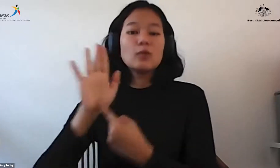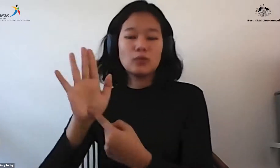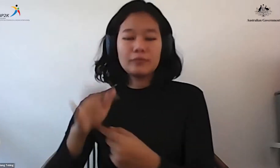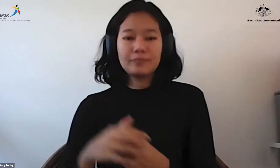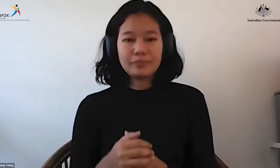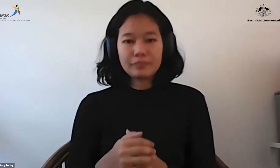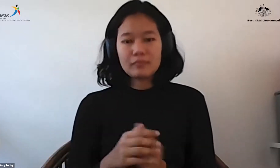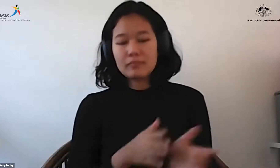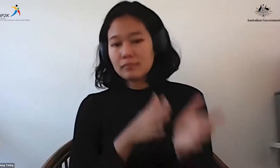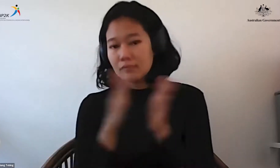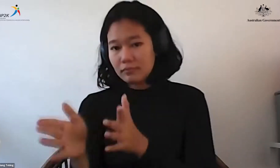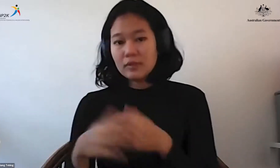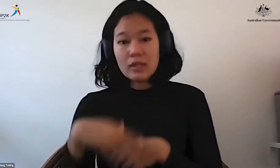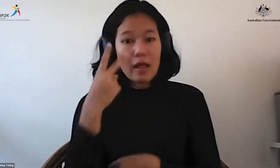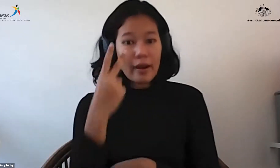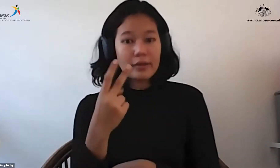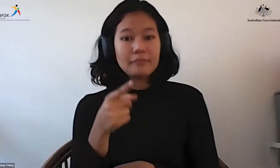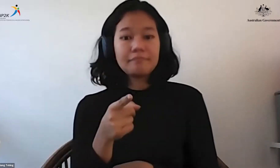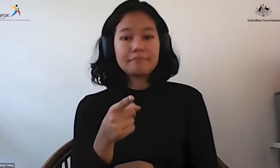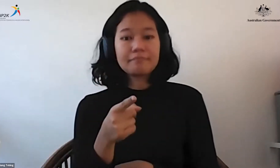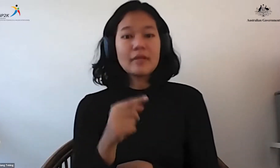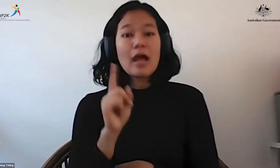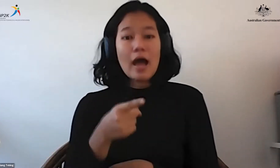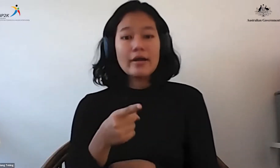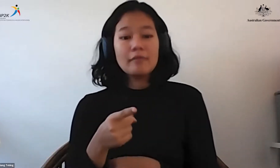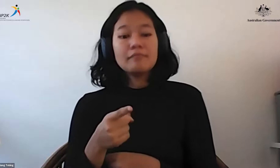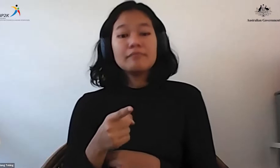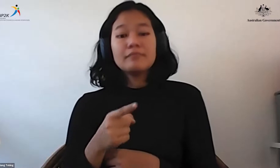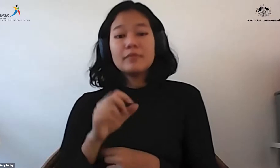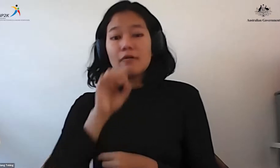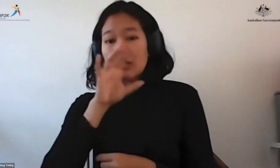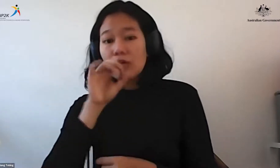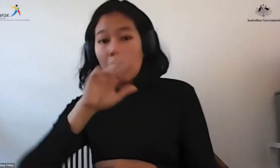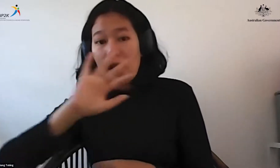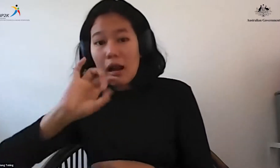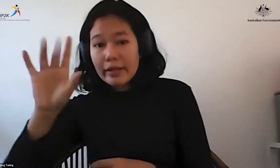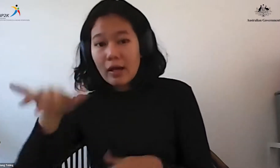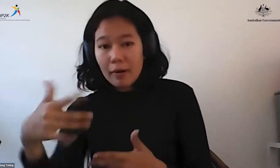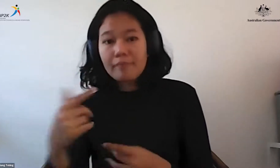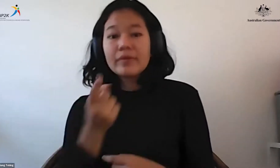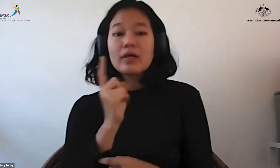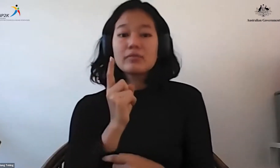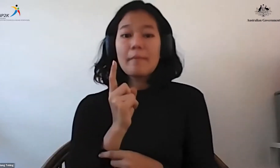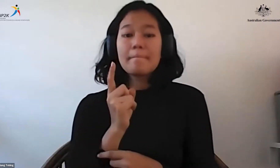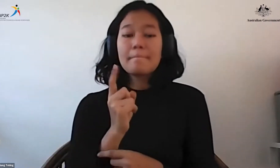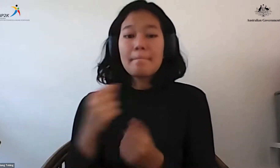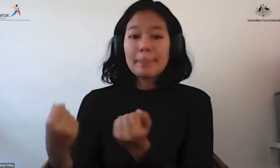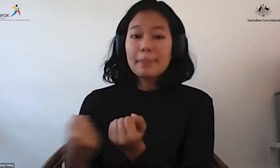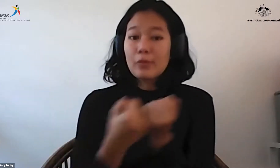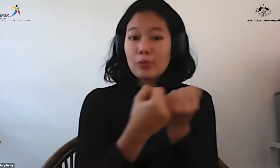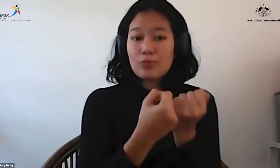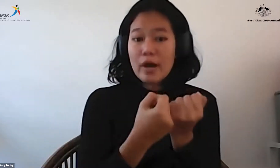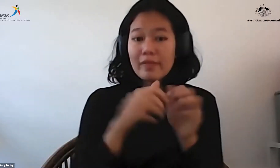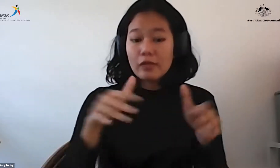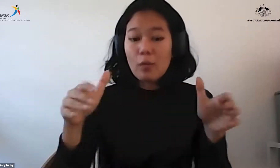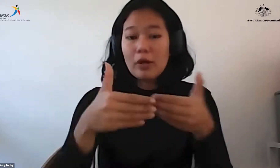lain kemudian kita melihat ya, salah satu faktor penjelasannya adalah kemudian karena memang paket-paket dukungan atau paket-paket safety net